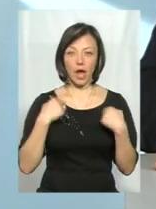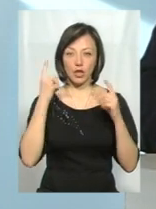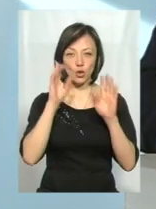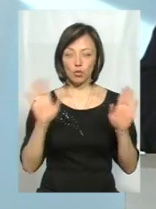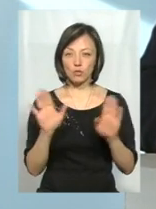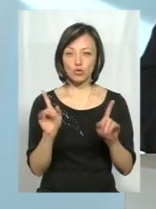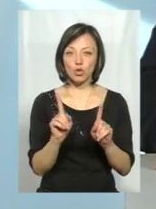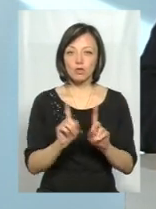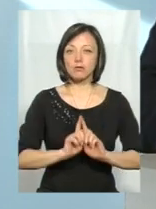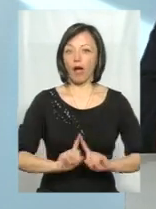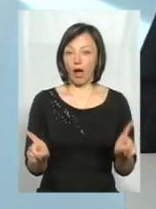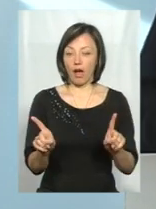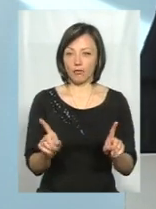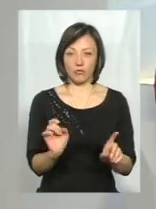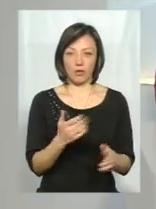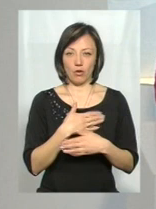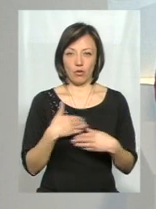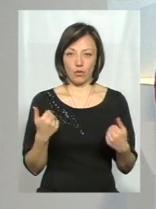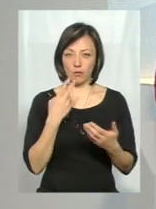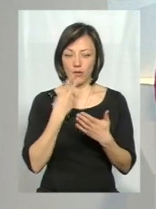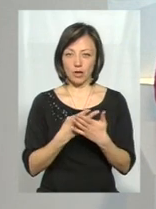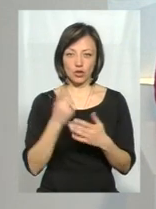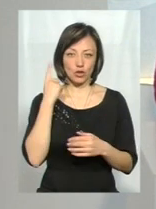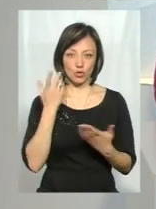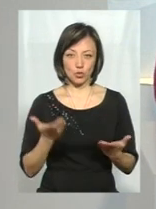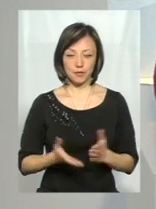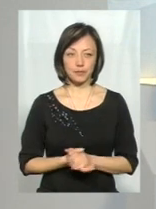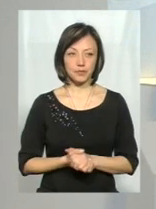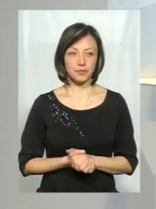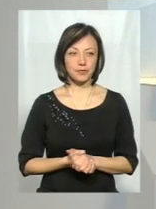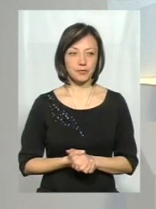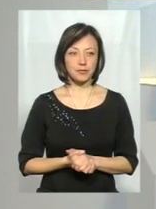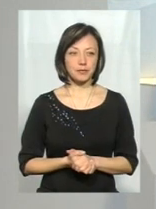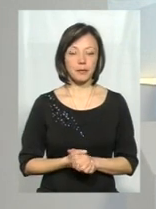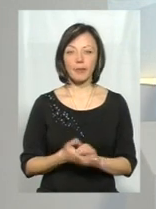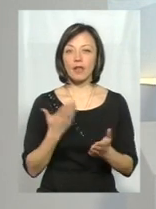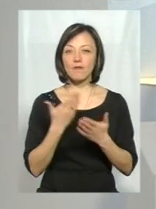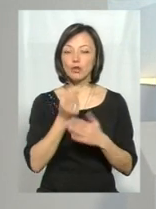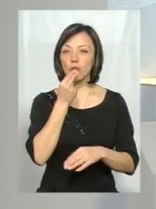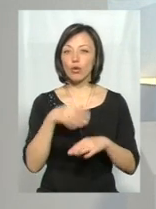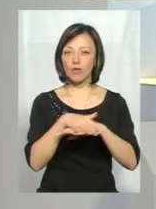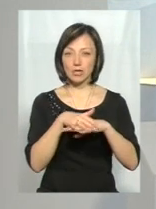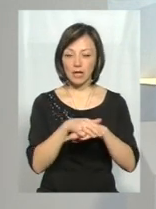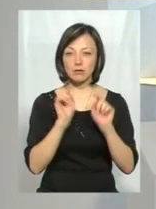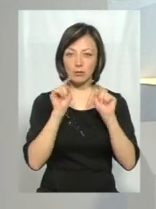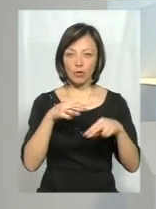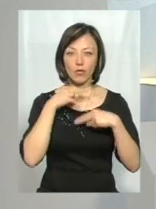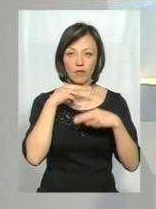що буде щось таке, чого ми не хочемо бачити і чути. От продовольчі ринки також будуть у полі